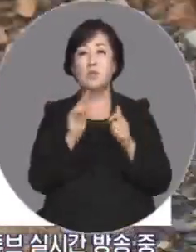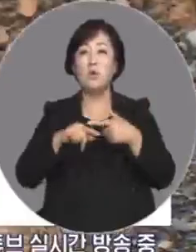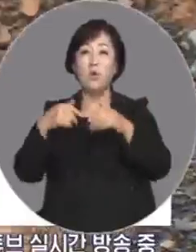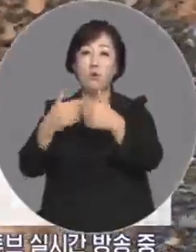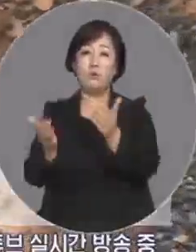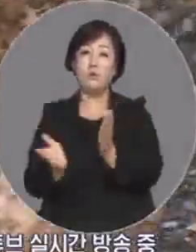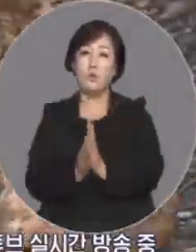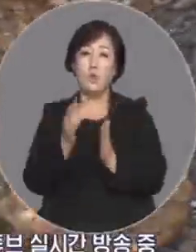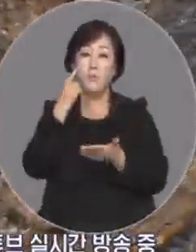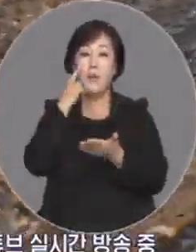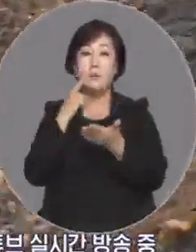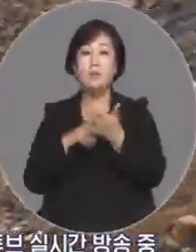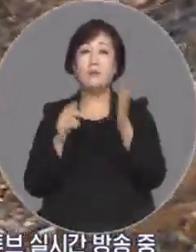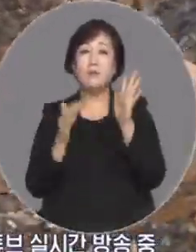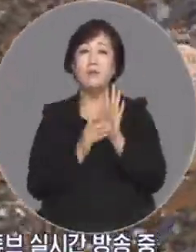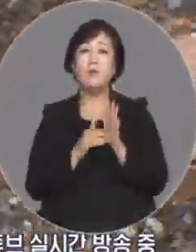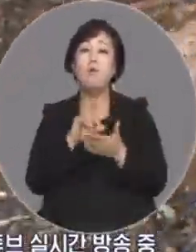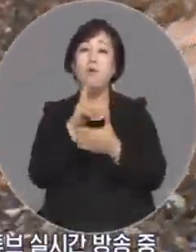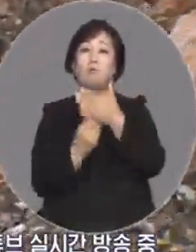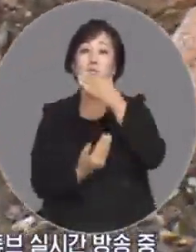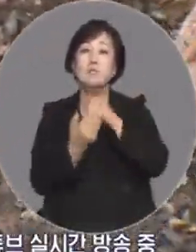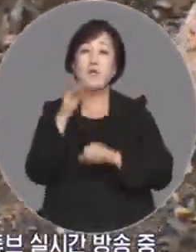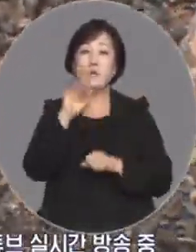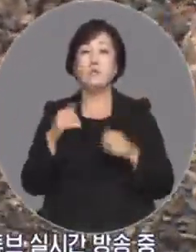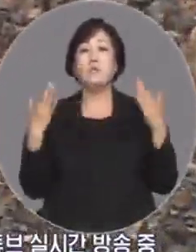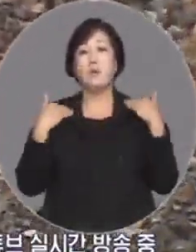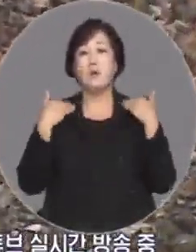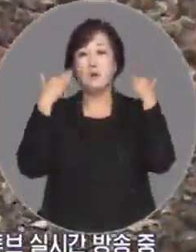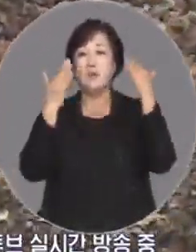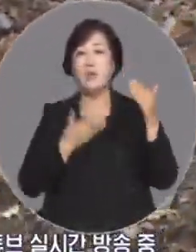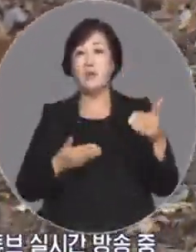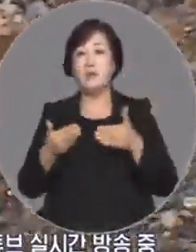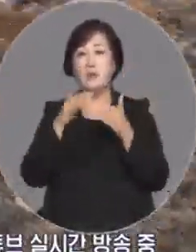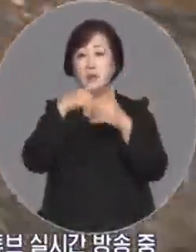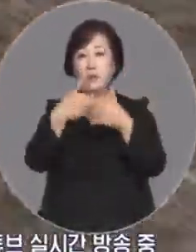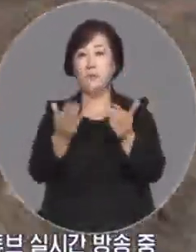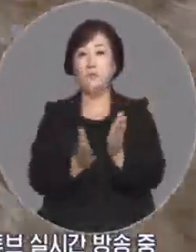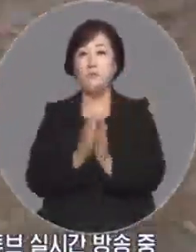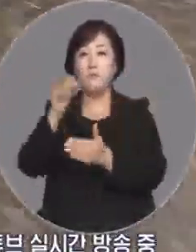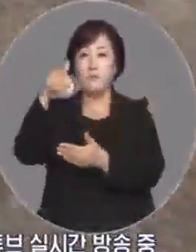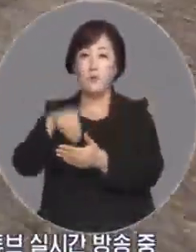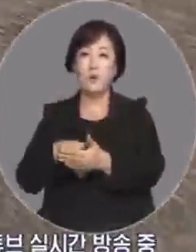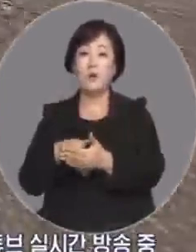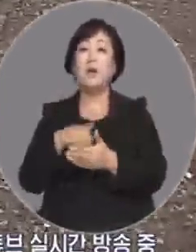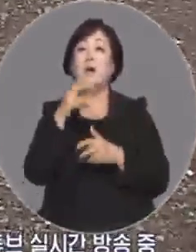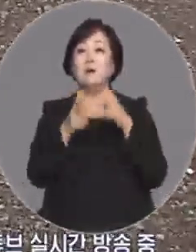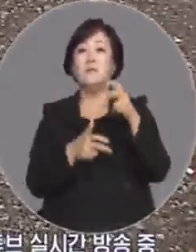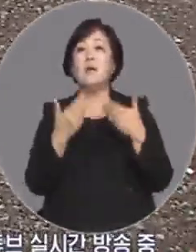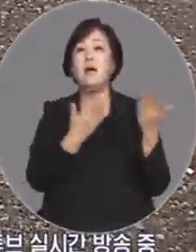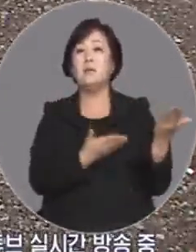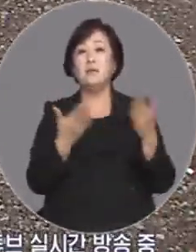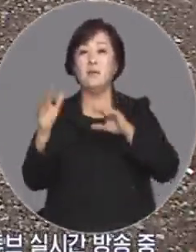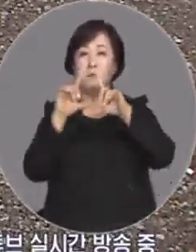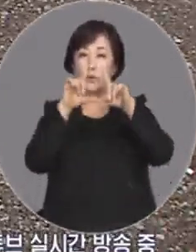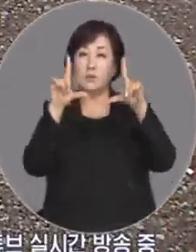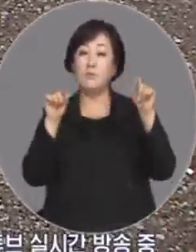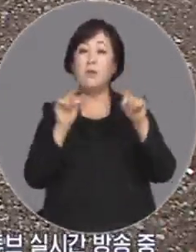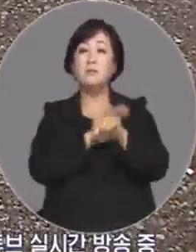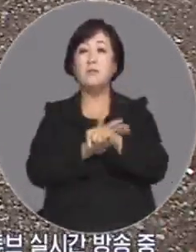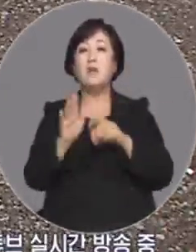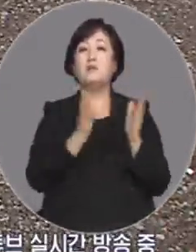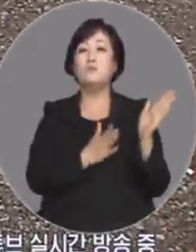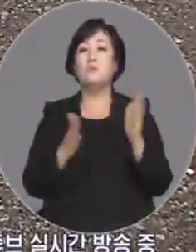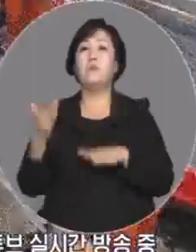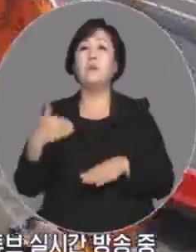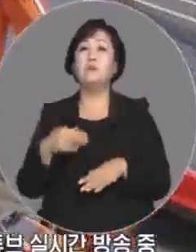저기에. 사고 현장입니다. 제 어깨 높이만큼 길이 파여 있는데도 공사 중이라는 안내나 표지판은 제대로 갖춰지지